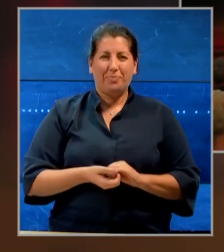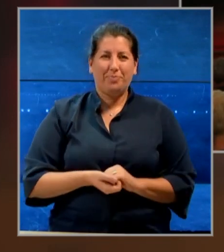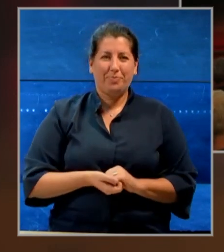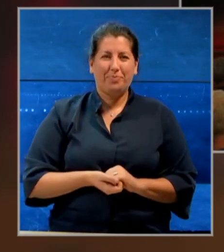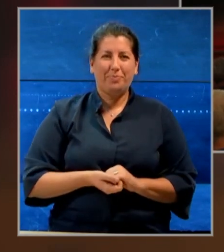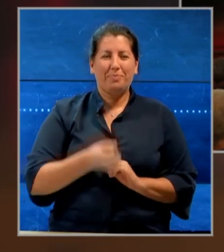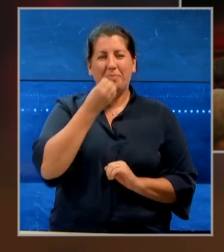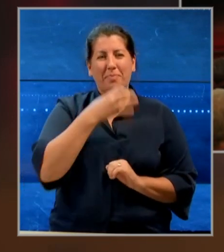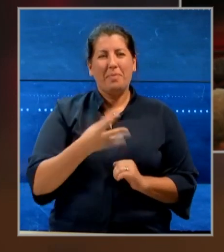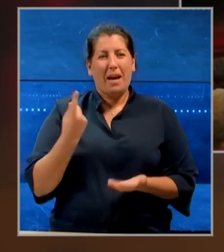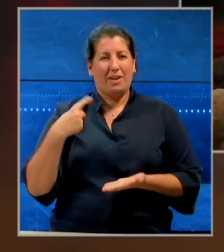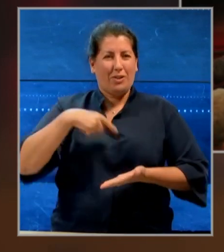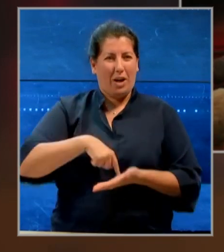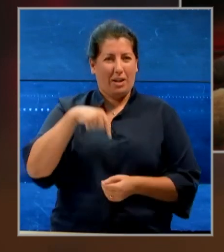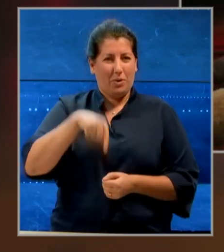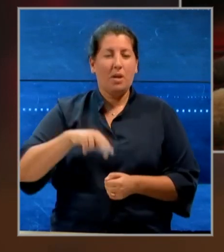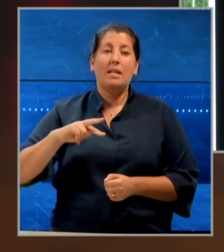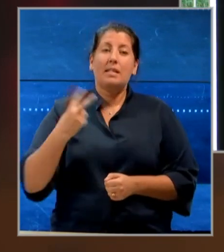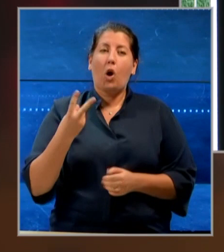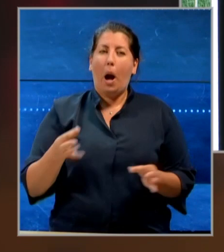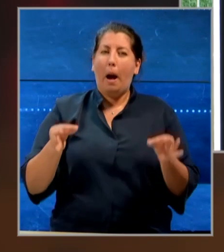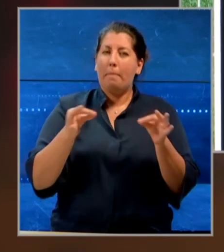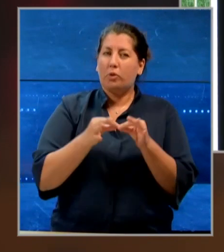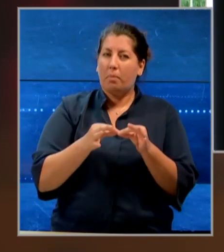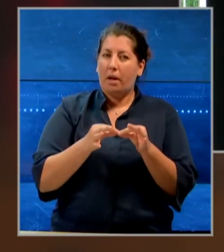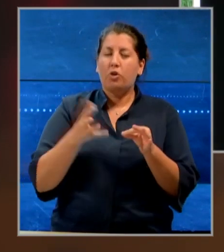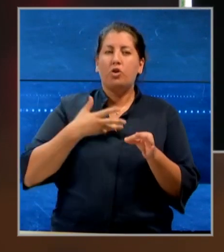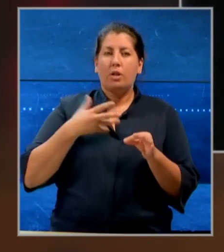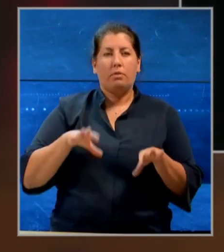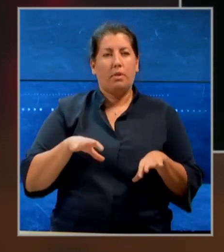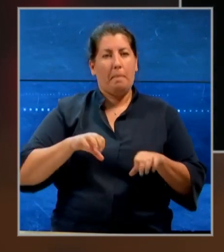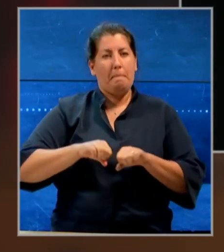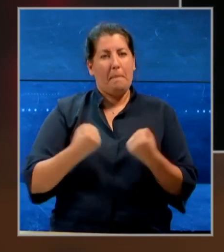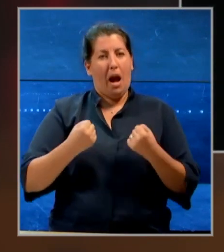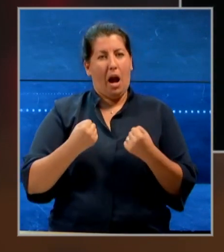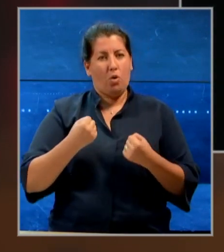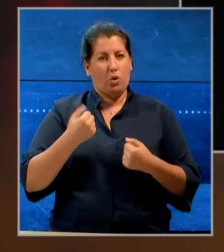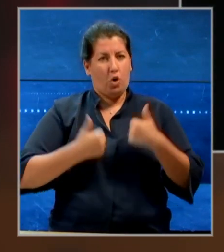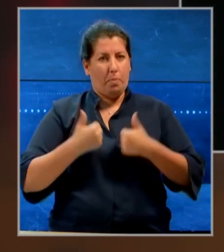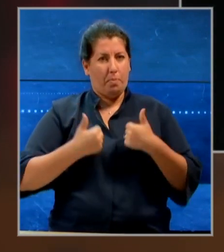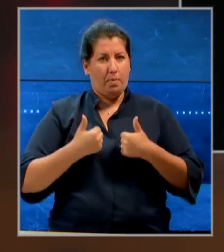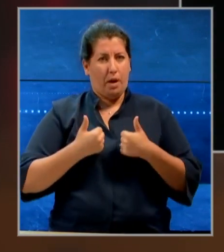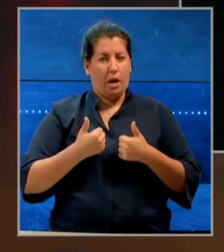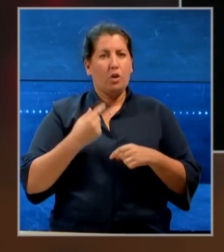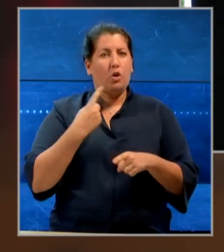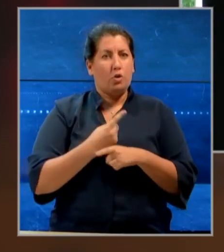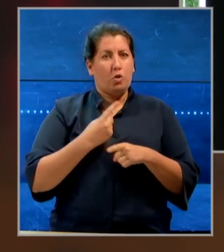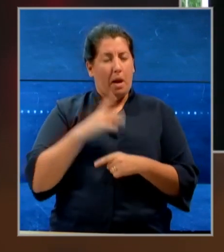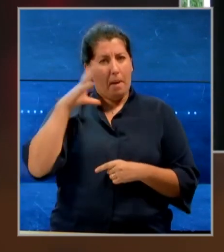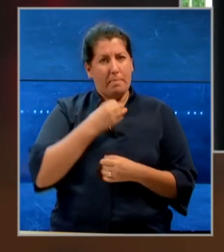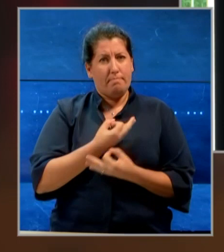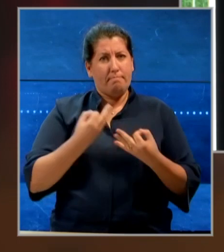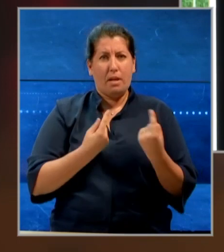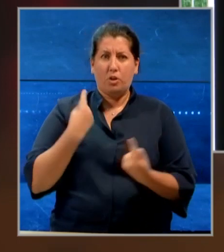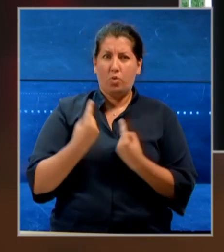Ben ritrovati, secondo appuntamento, c'è stata una sosta di campionato, ma noi ci siamo anche perché dobbiamo fare un po' il punto della situazione, perché le prime